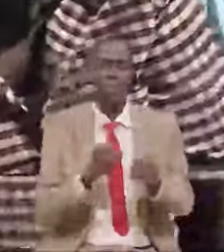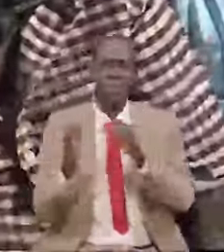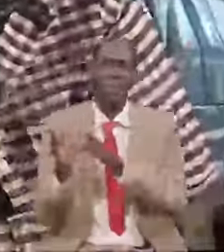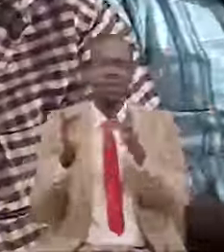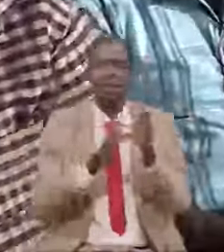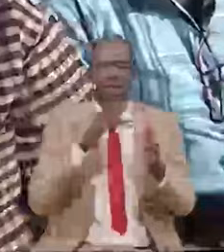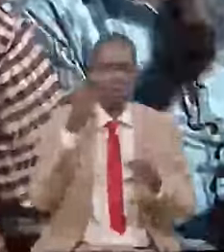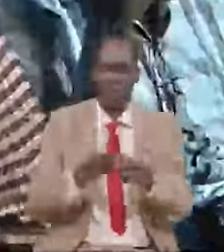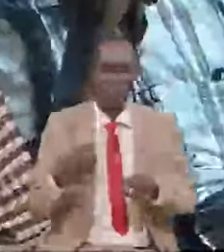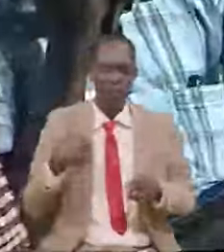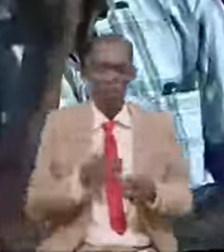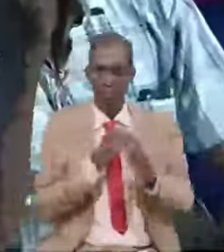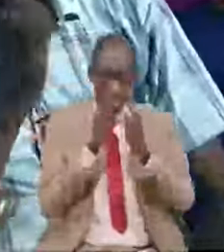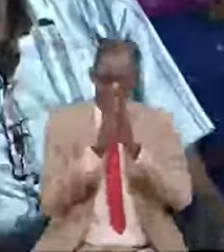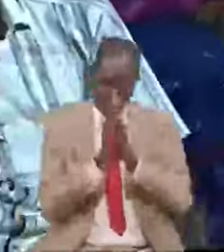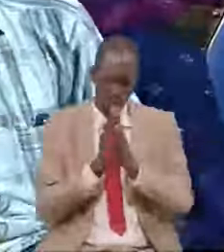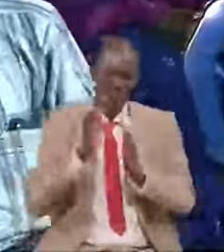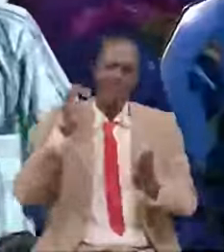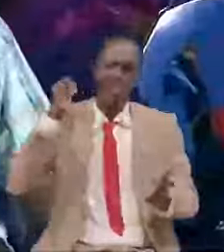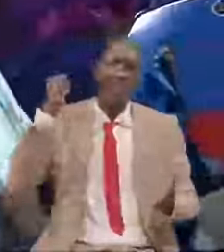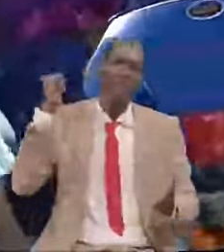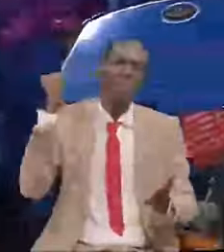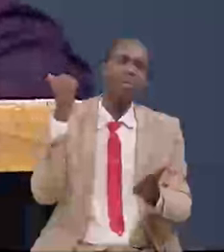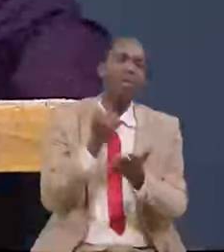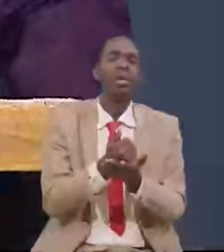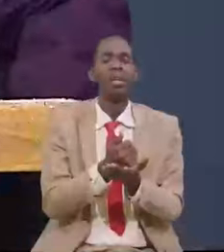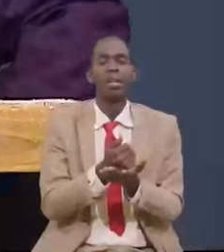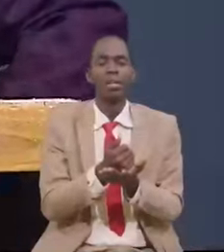Au nom de Jésus, nous prions.